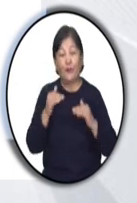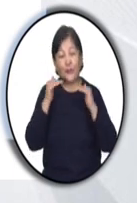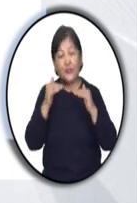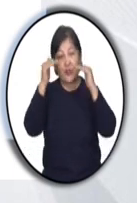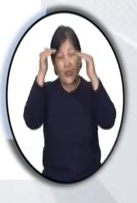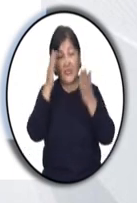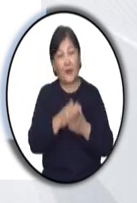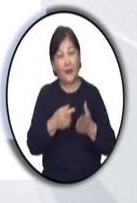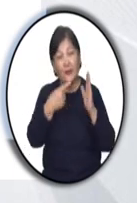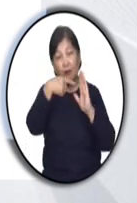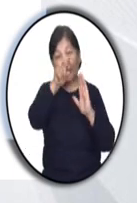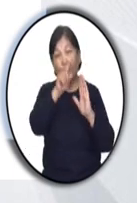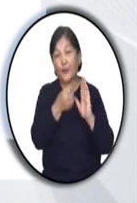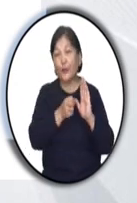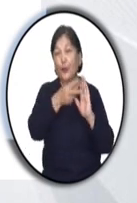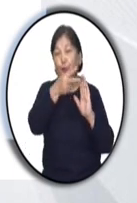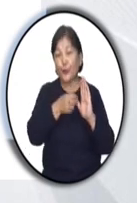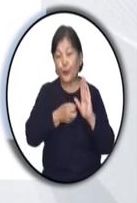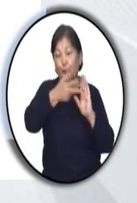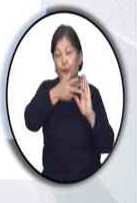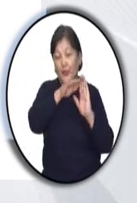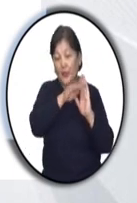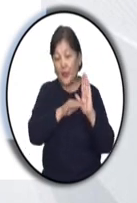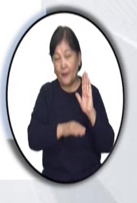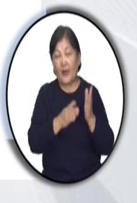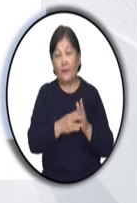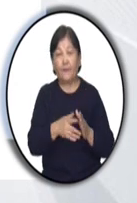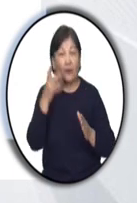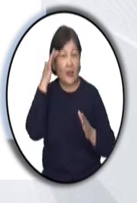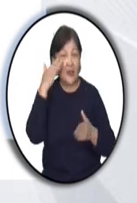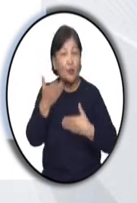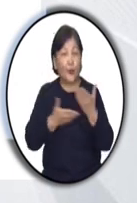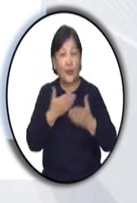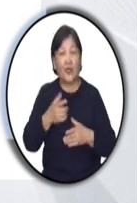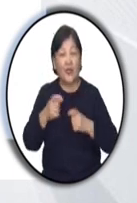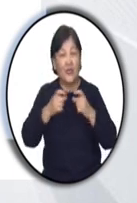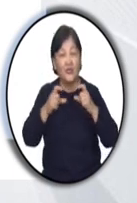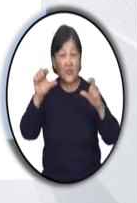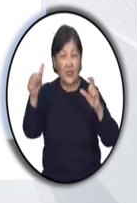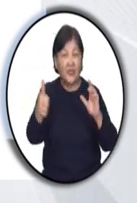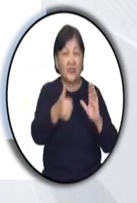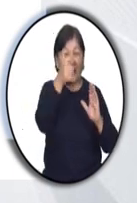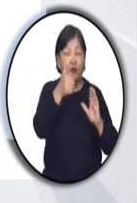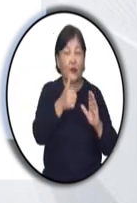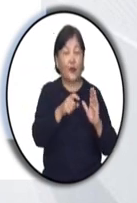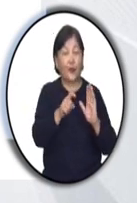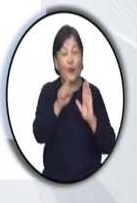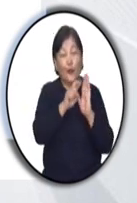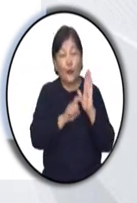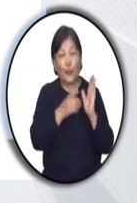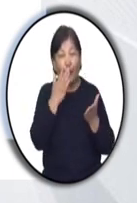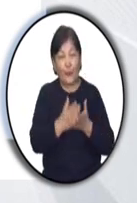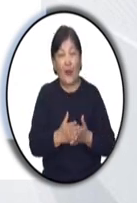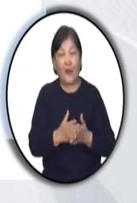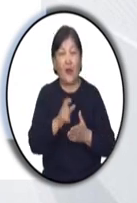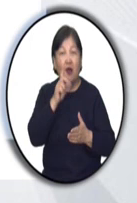юм дотвортой бодлого хэрэгжүүлэх хэрэгтэй юм байна. Манайд бол байгаа бодлого хэрэгжээгөө сэргэжж байгаа. Одоо сүүлийн үед бол гадаад худалдааг эдийн засгчлуулах